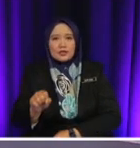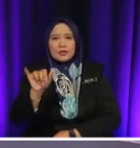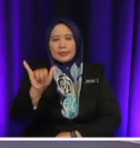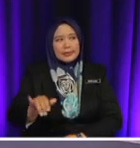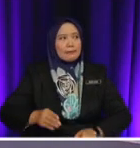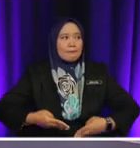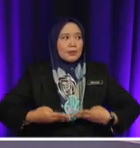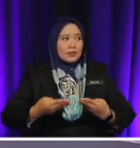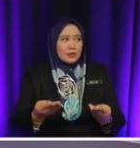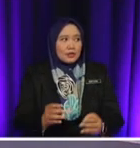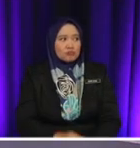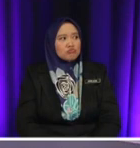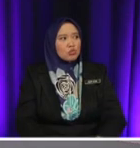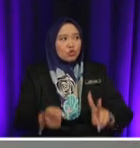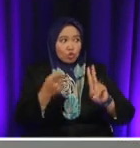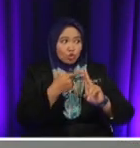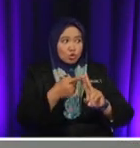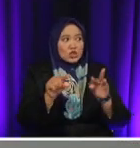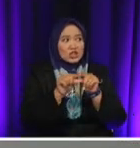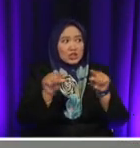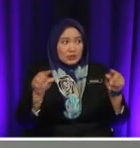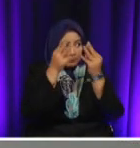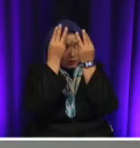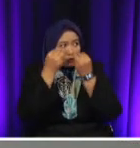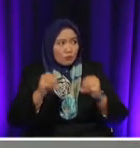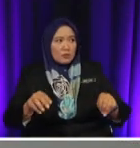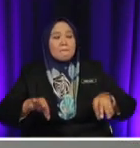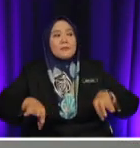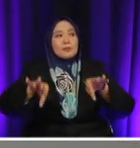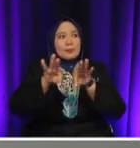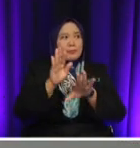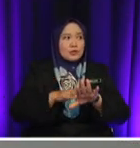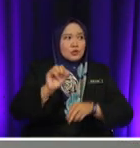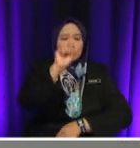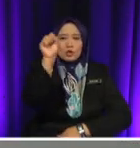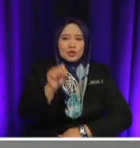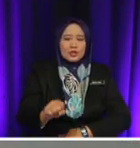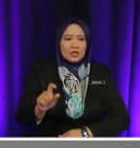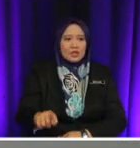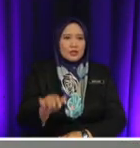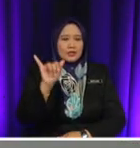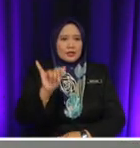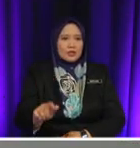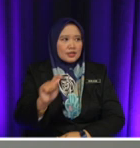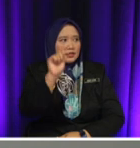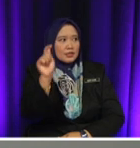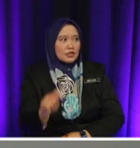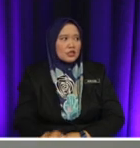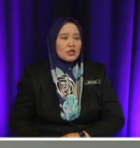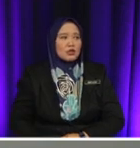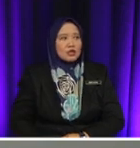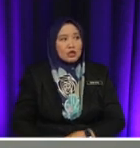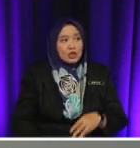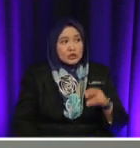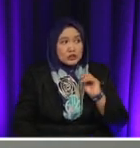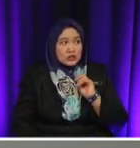garis tujuan eksperimen yang dinyatakan pada soalan kerana pada setiap soalan yang diberikan untuk soalan nombor satu hingga empat ini